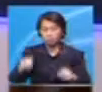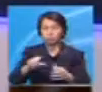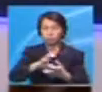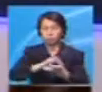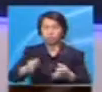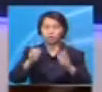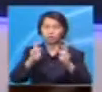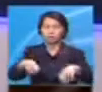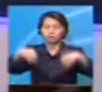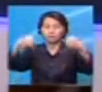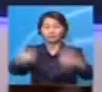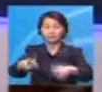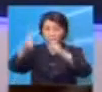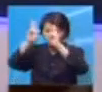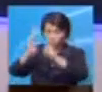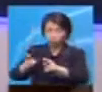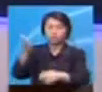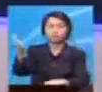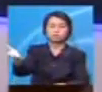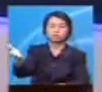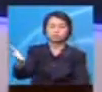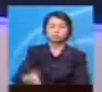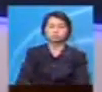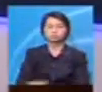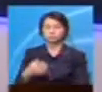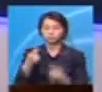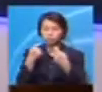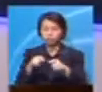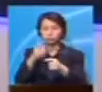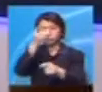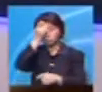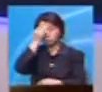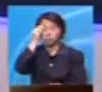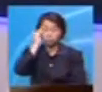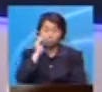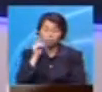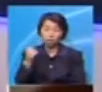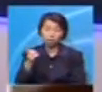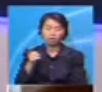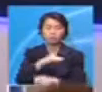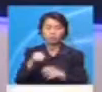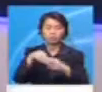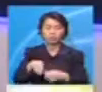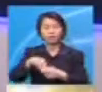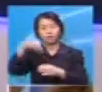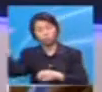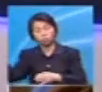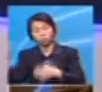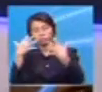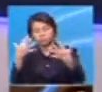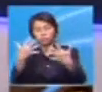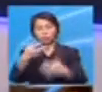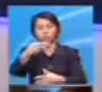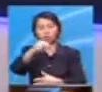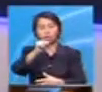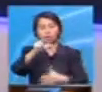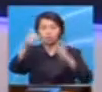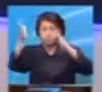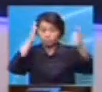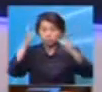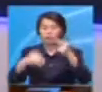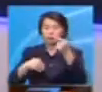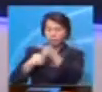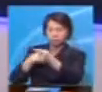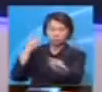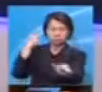membuatkan rakyat hilang hormat terhadapnya menurut beliau cubaan Dr mahathir supaya pihak luar mencampuri urusan dalam negara ini